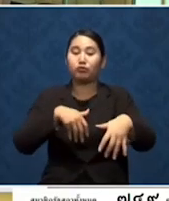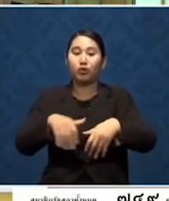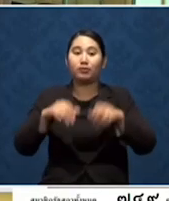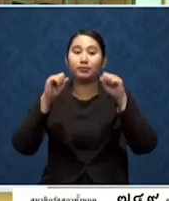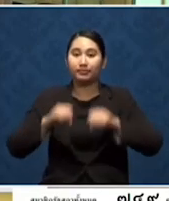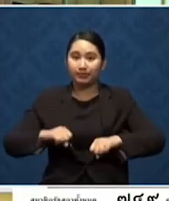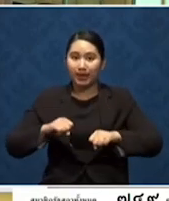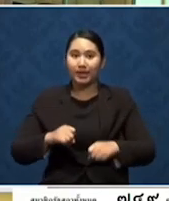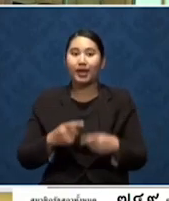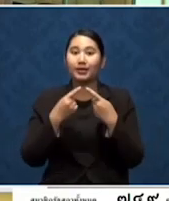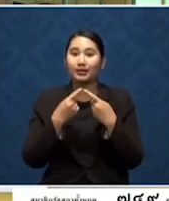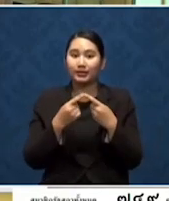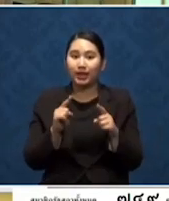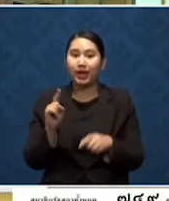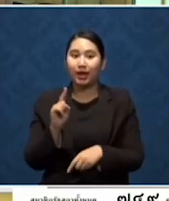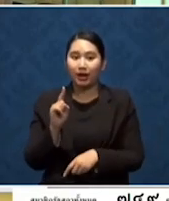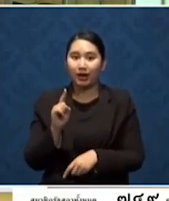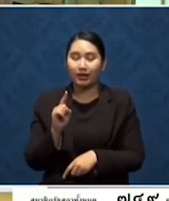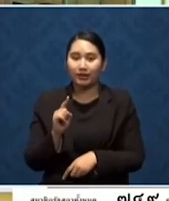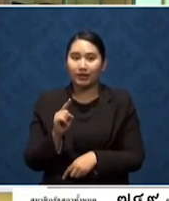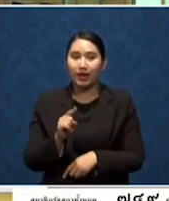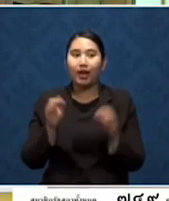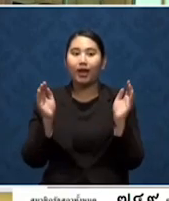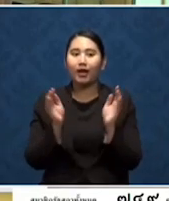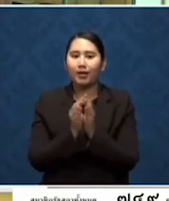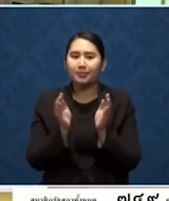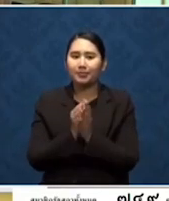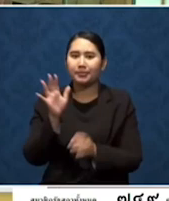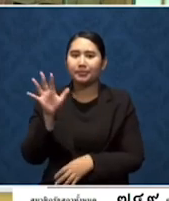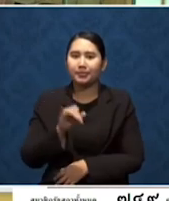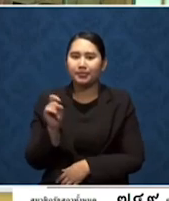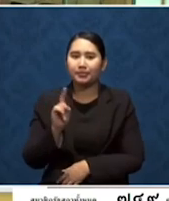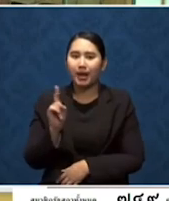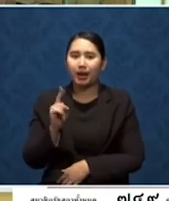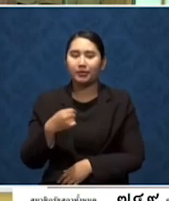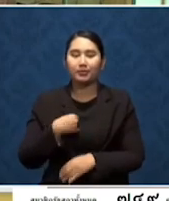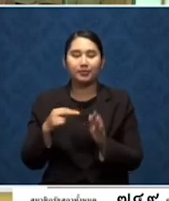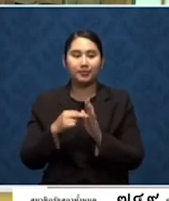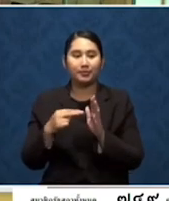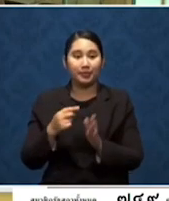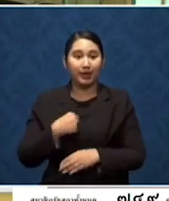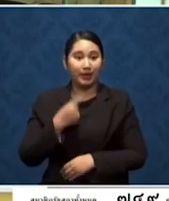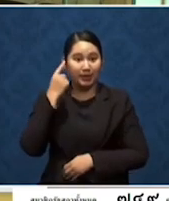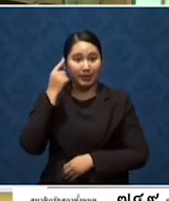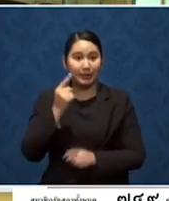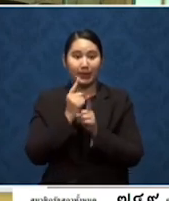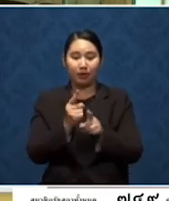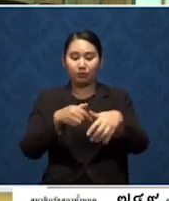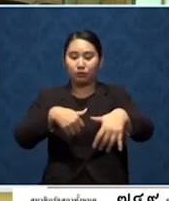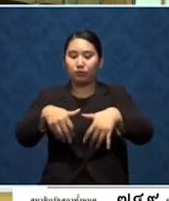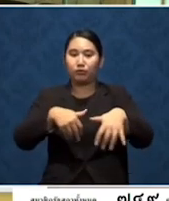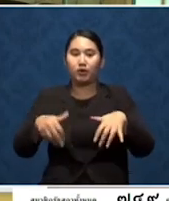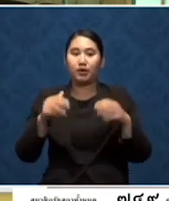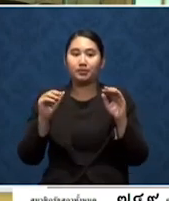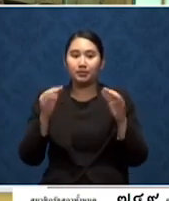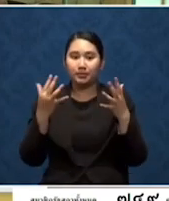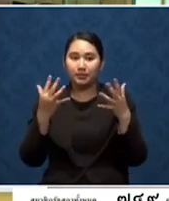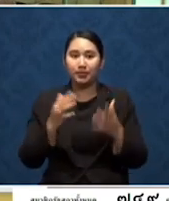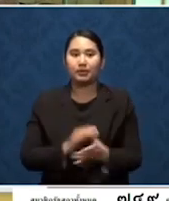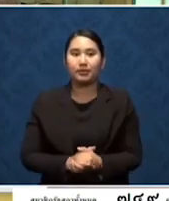แต่เสียงที่ท่านไปได้มานั้นนะครับมันไม่ใช่ตามความเจตนาลมของประชาชนที่เลือก